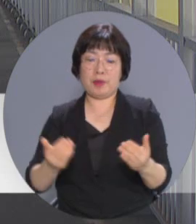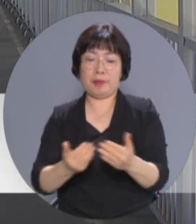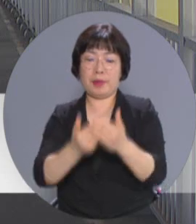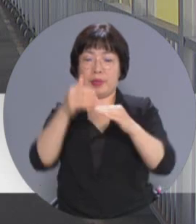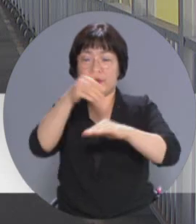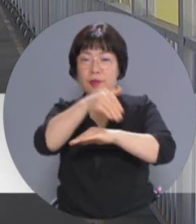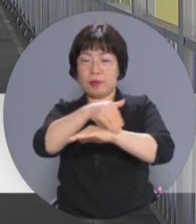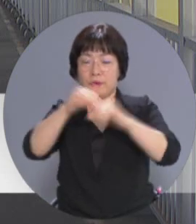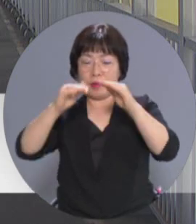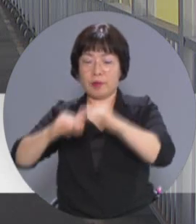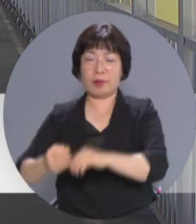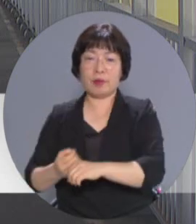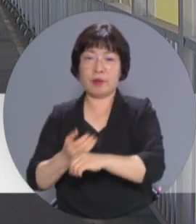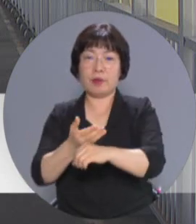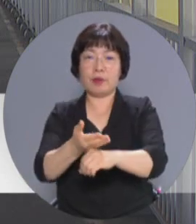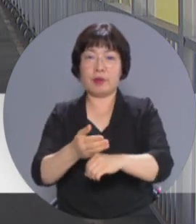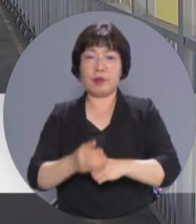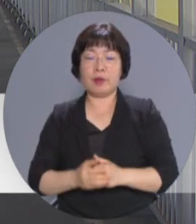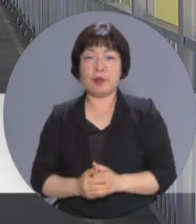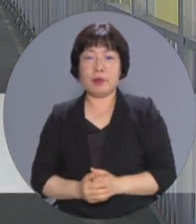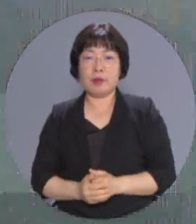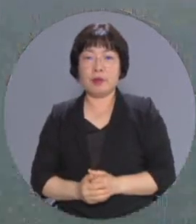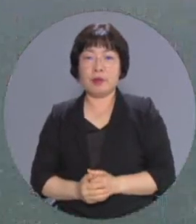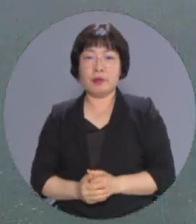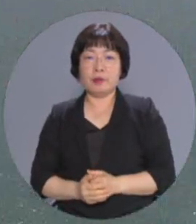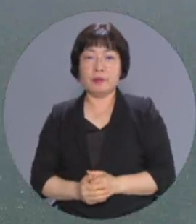삼았습니다. 최우식 기자입니다.